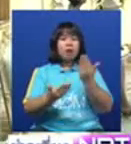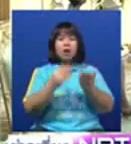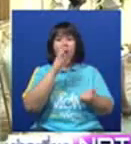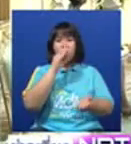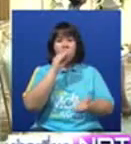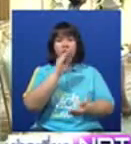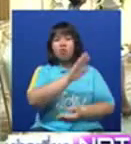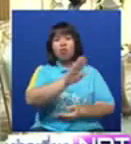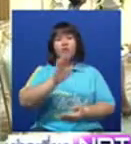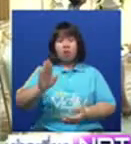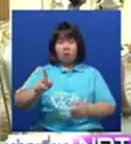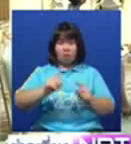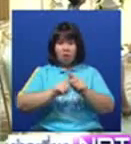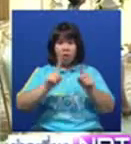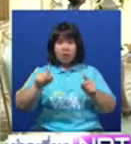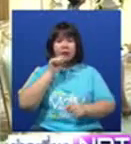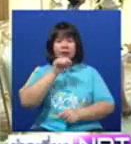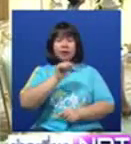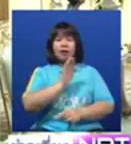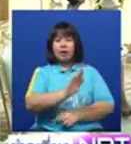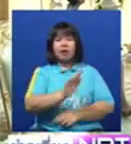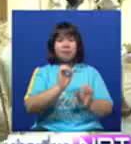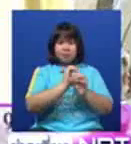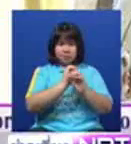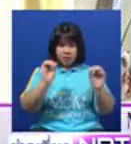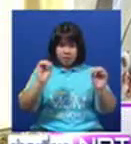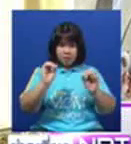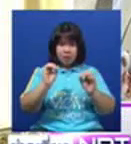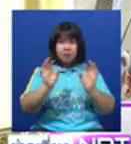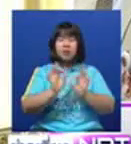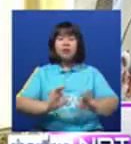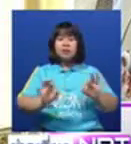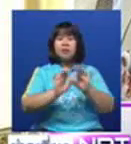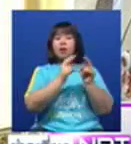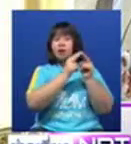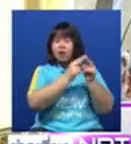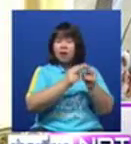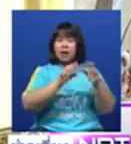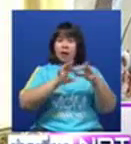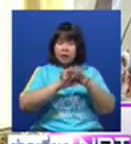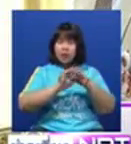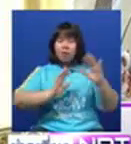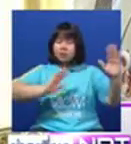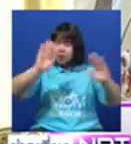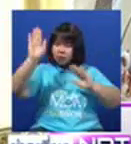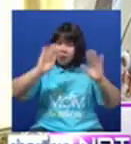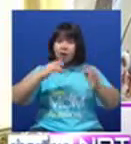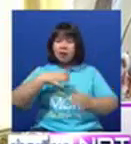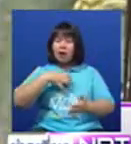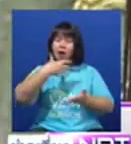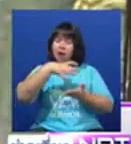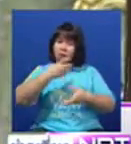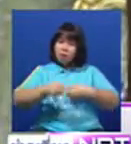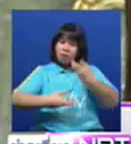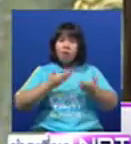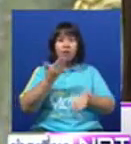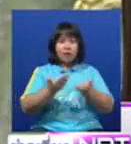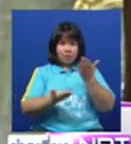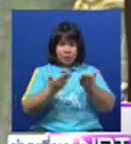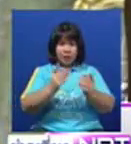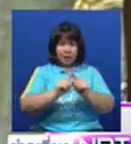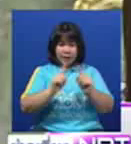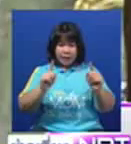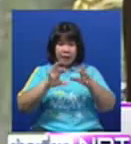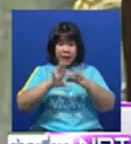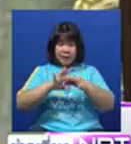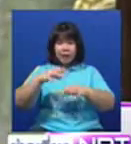ารณ์โดยจะไม่มีการสั่งห้ามเนื่องจากแสดงความคิดเห็นแสดงถึงความเป็นประชาธิปไตยส่วนกระแสข่าวการแลก